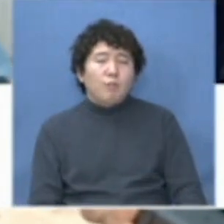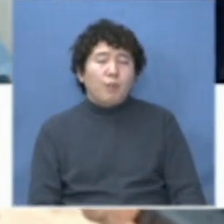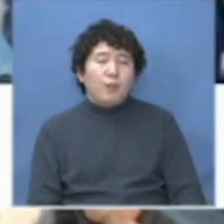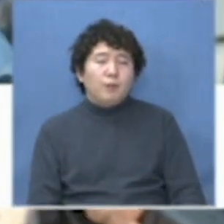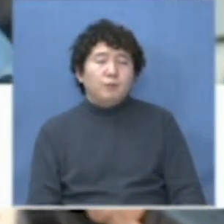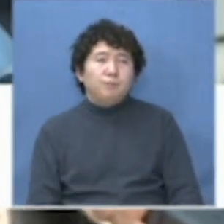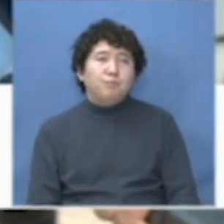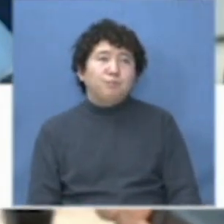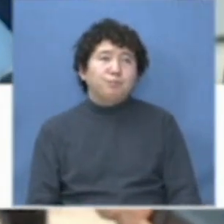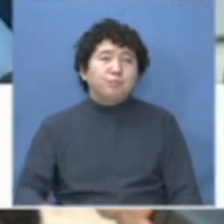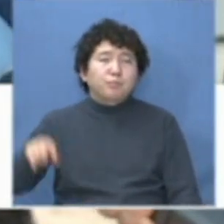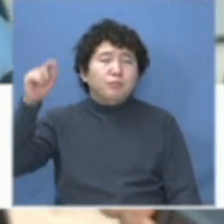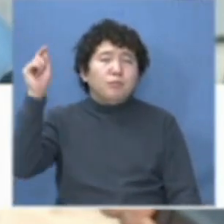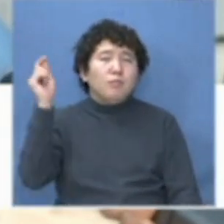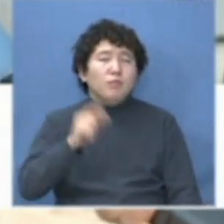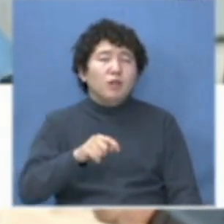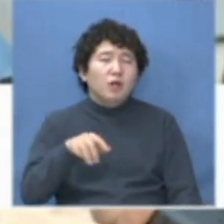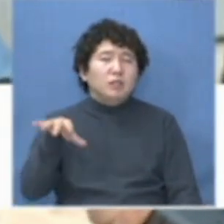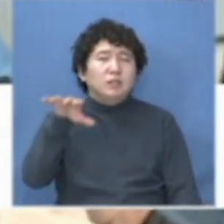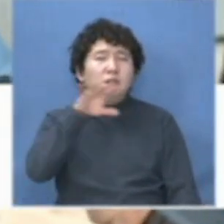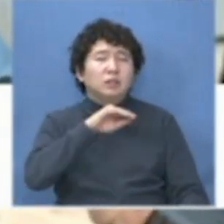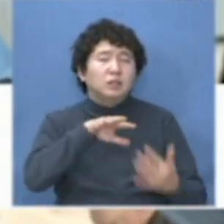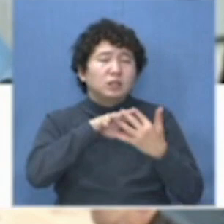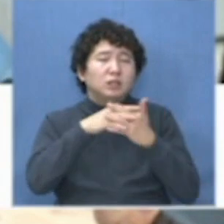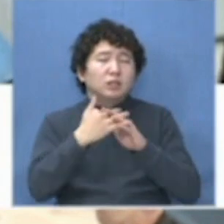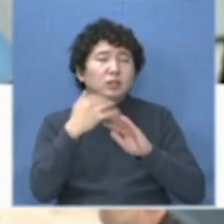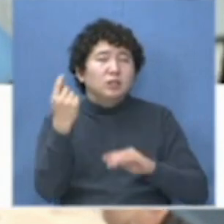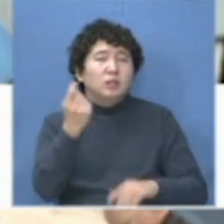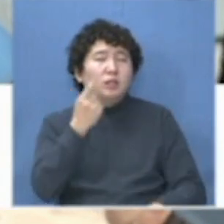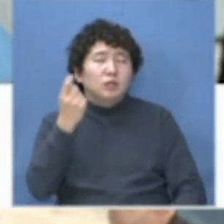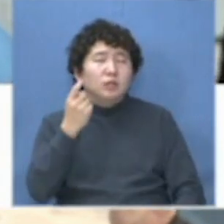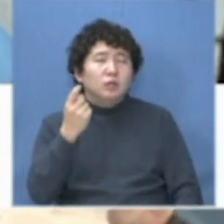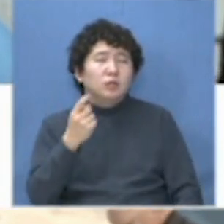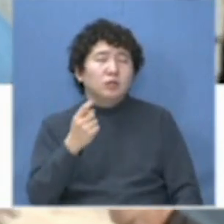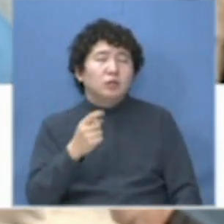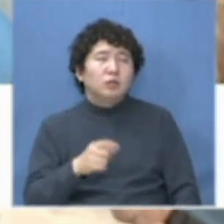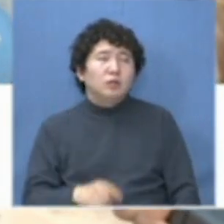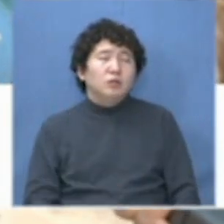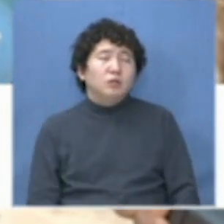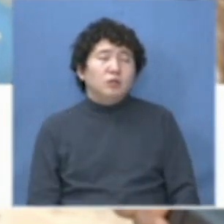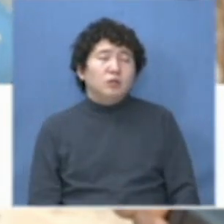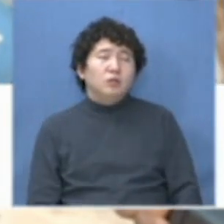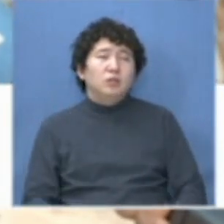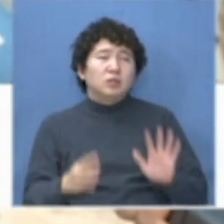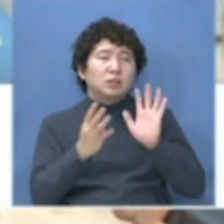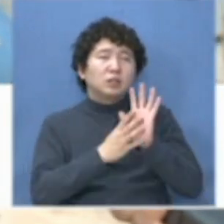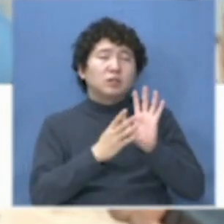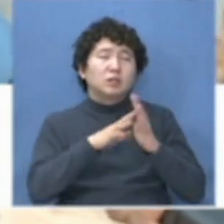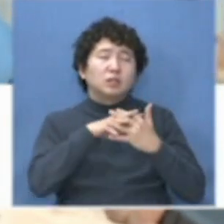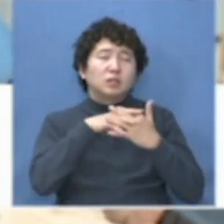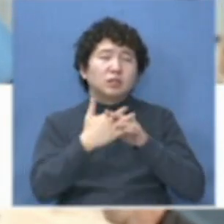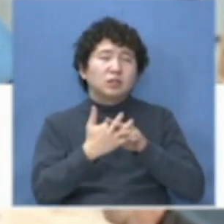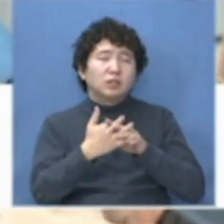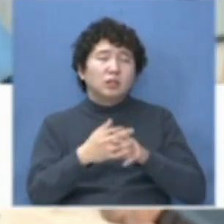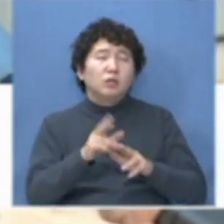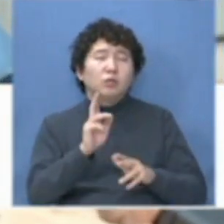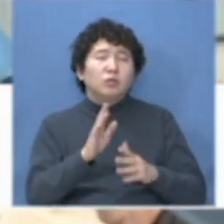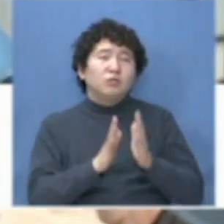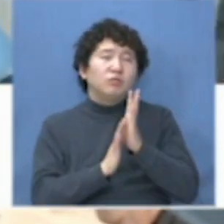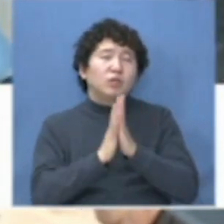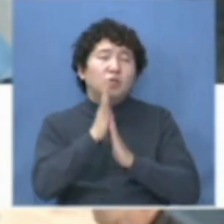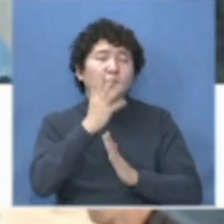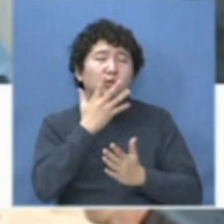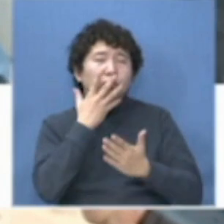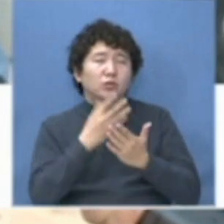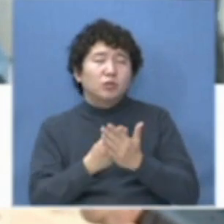На ярмарку приехали все сельхозпроизводители из 9 сельских округов. Привезли то, что выращивали сами и делали своими руками. Тут